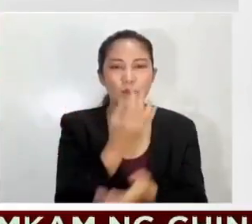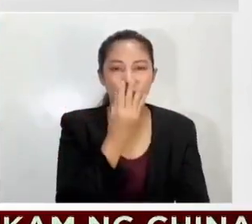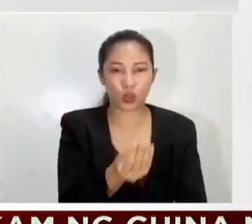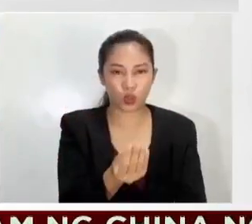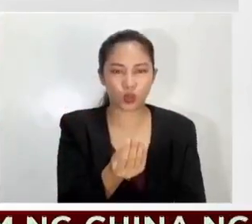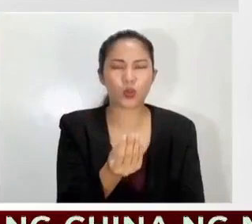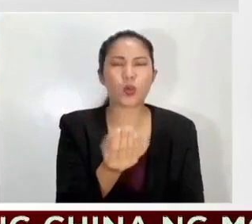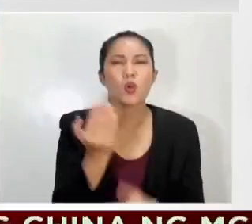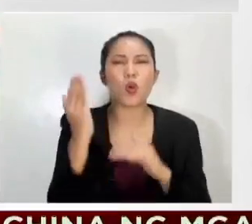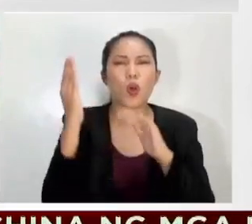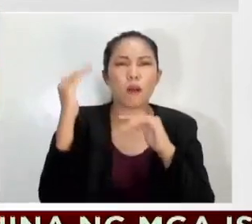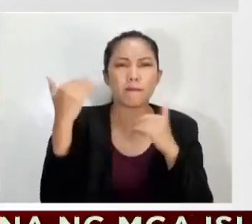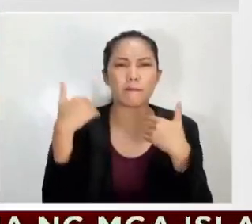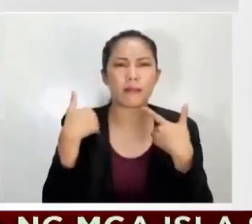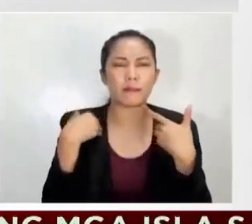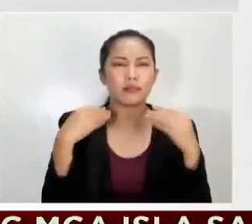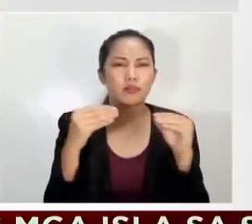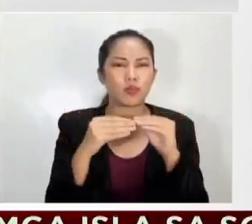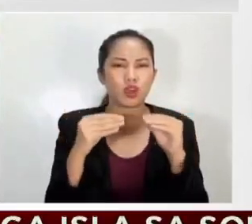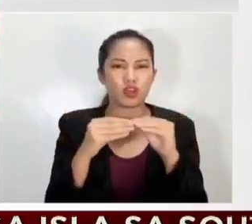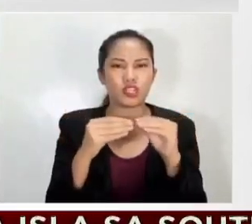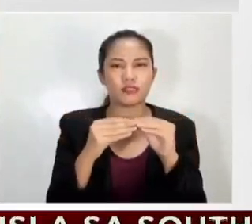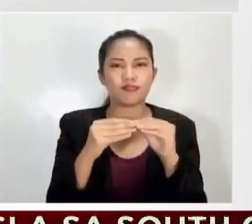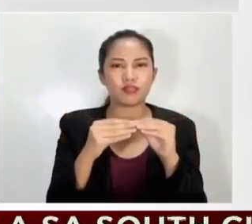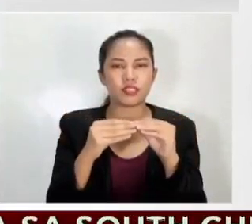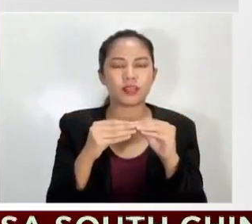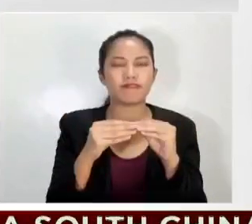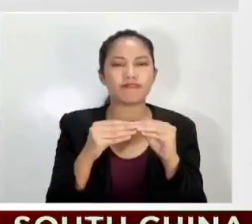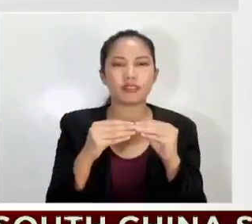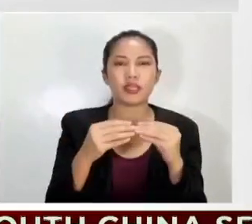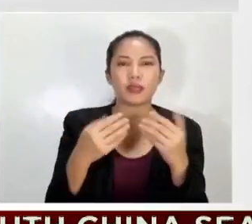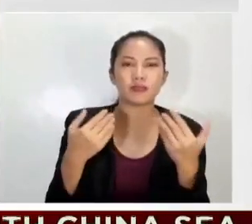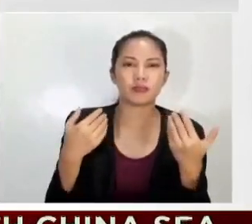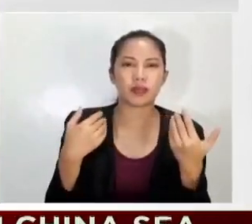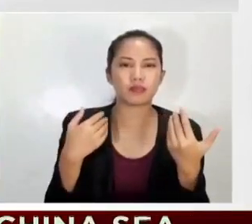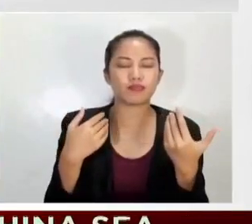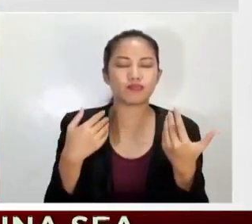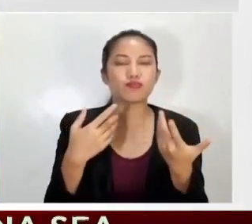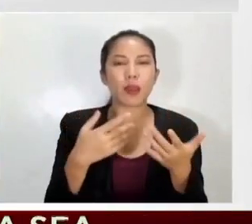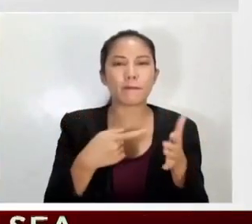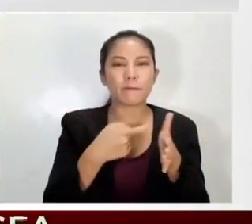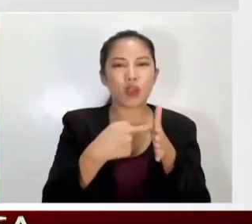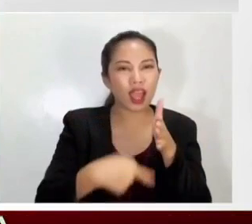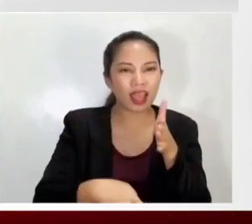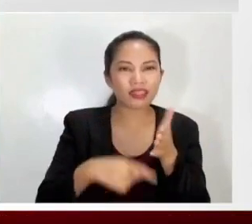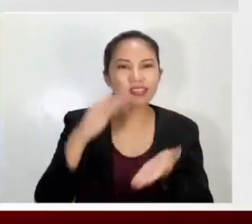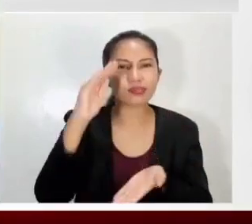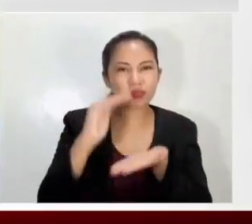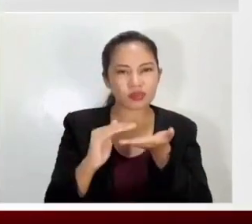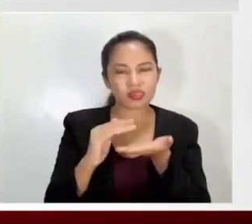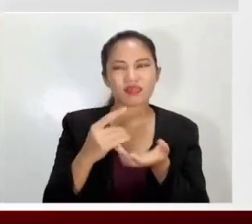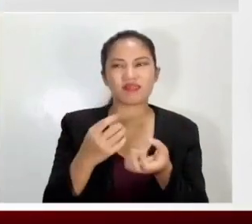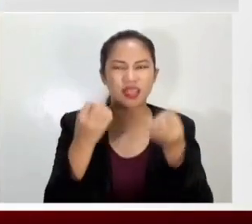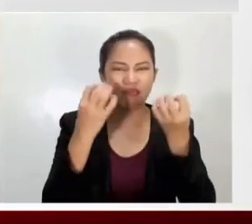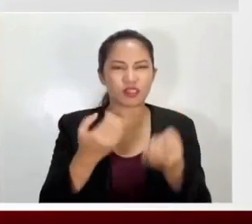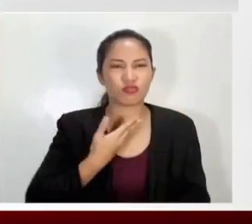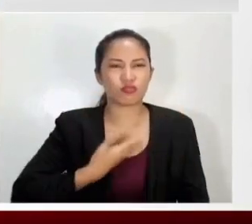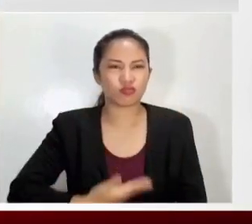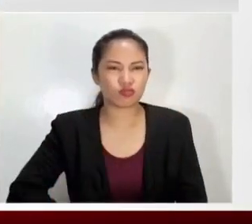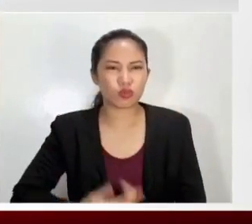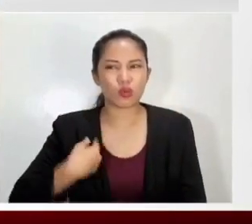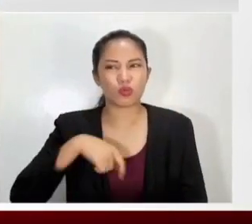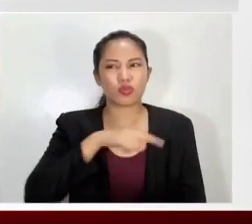naman tayo dahil mahirap talaga. Maraming magugutom, lalo yung kagaya naming naghahanap buhay,